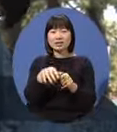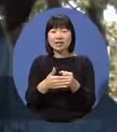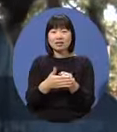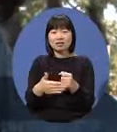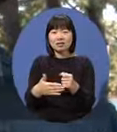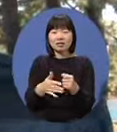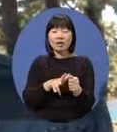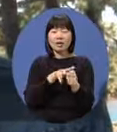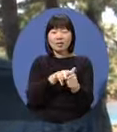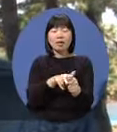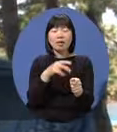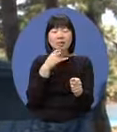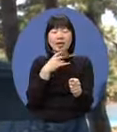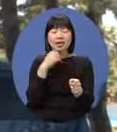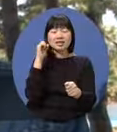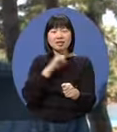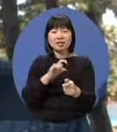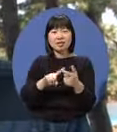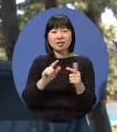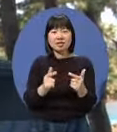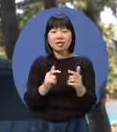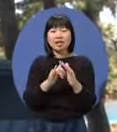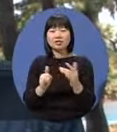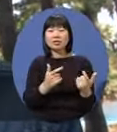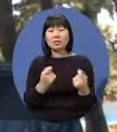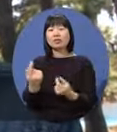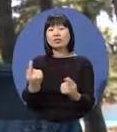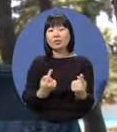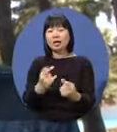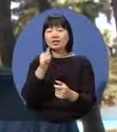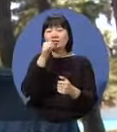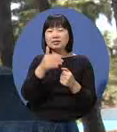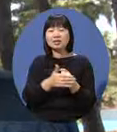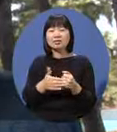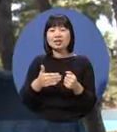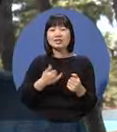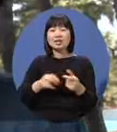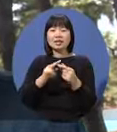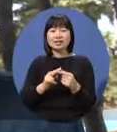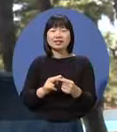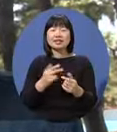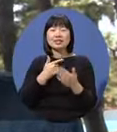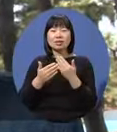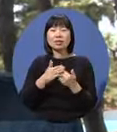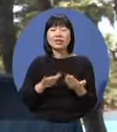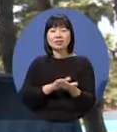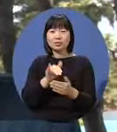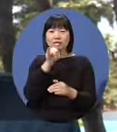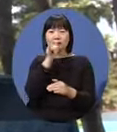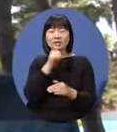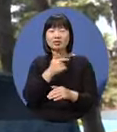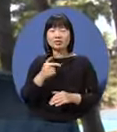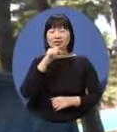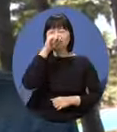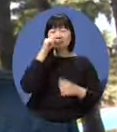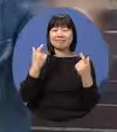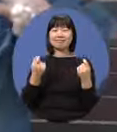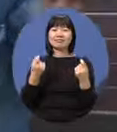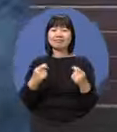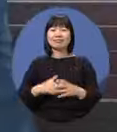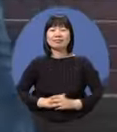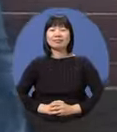이렇게 경마만 즐기는 게 아니라 가족들이 정말 많이 와 있네요. 그래서 아이들과 같이 체험하고 놀 수 있고 그러기엔 너무 좋은 것